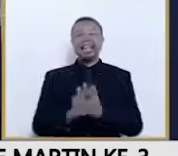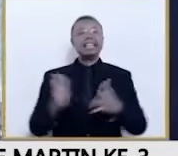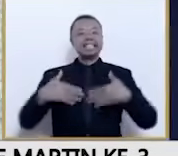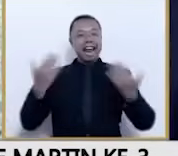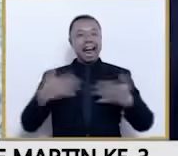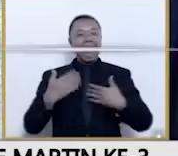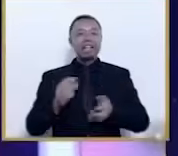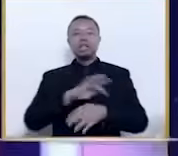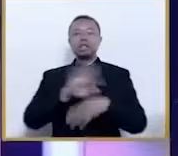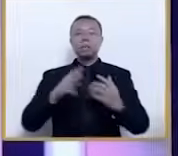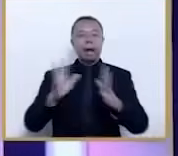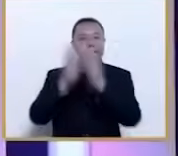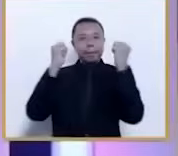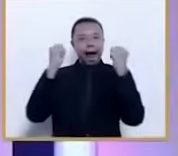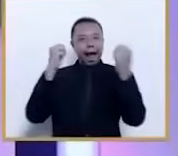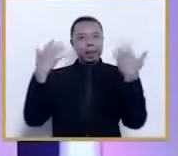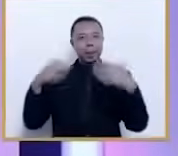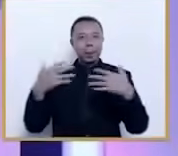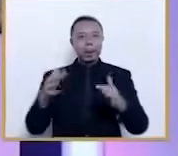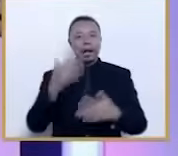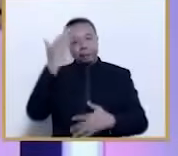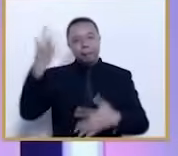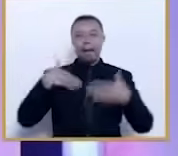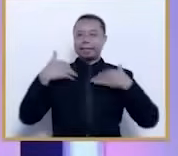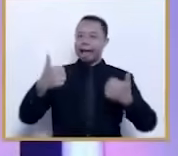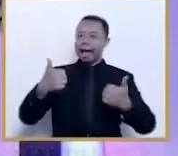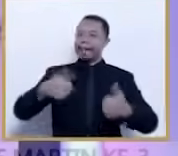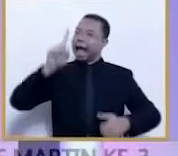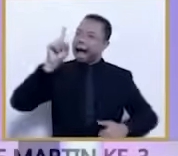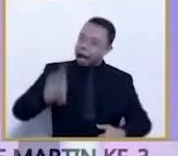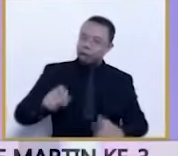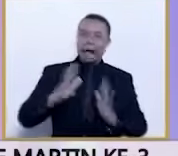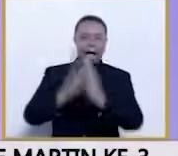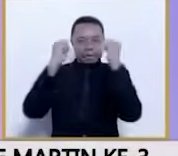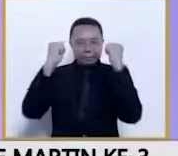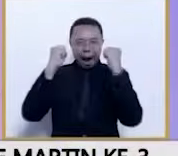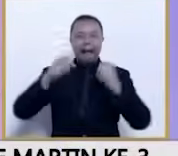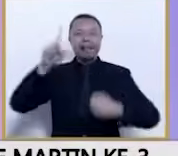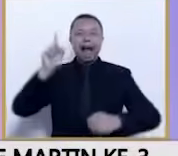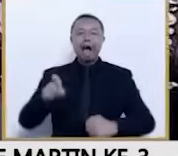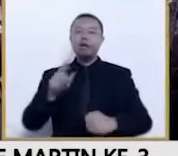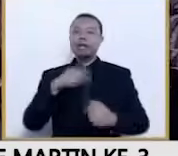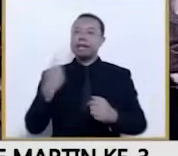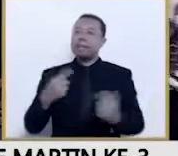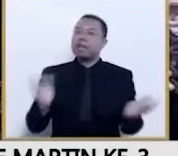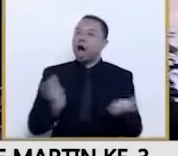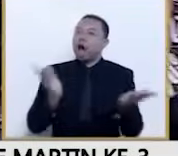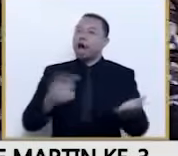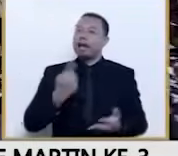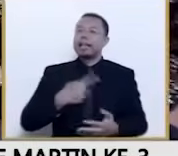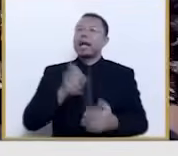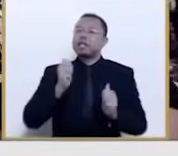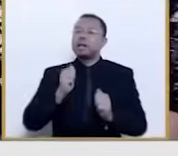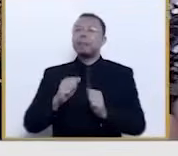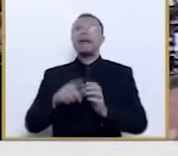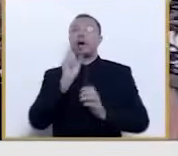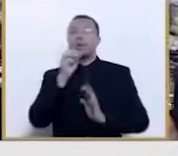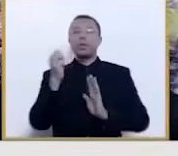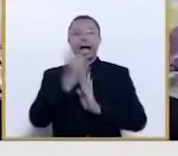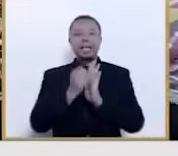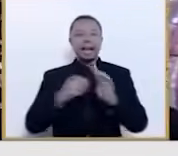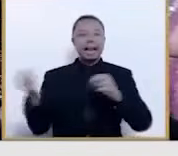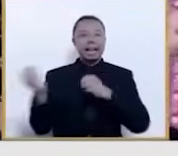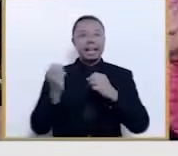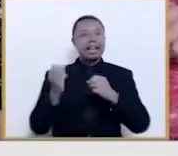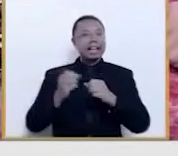Senang ya kalau semuanya semangat. Betul, karena sehat dan semangat itu adalah bahan bakar kita untuk perhelatan